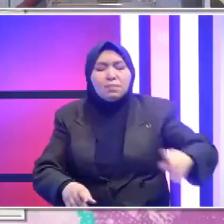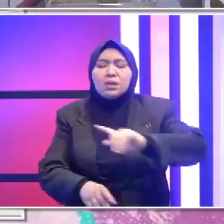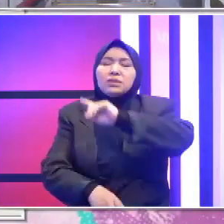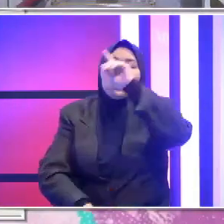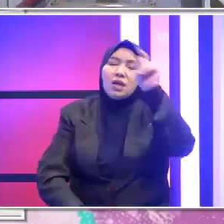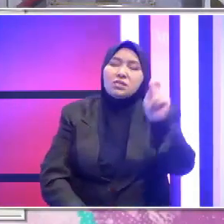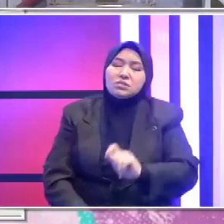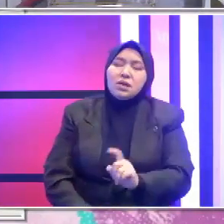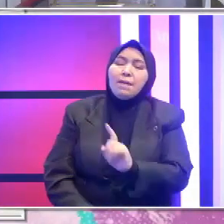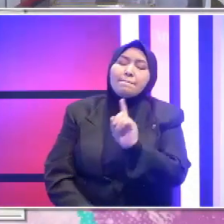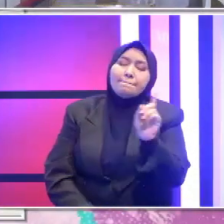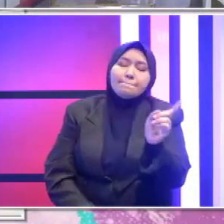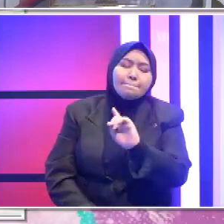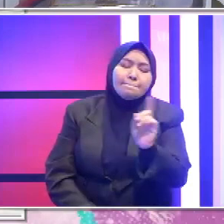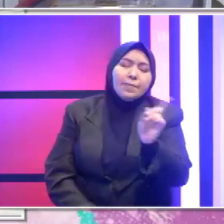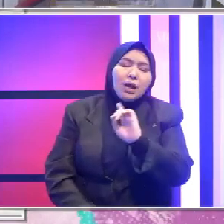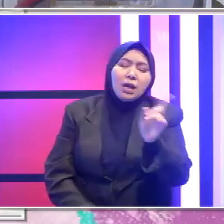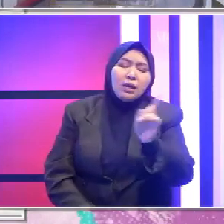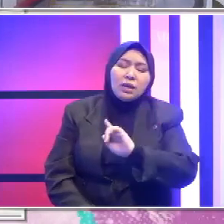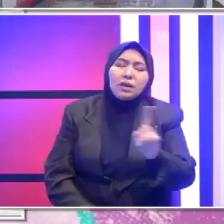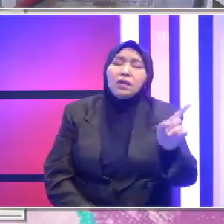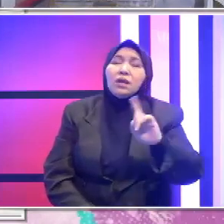wainna Zoro